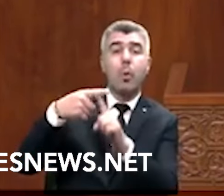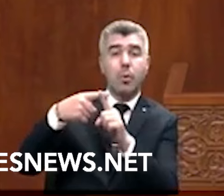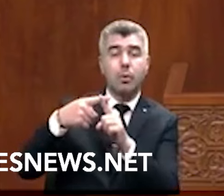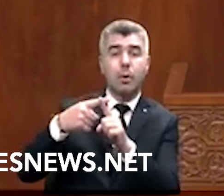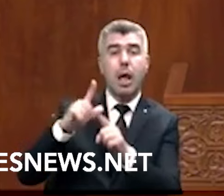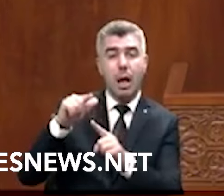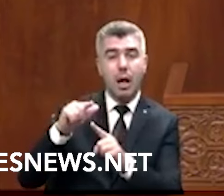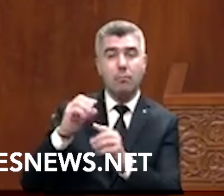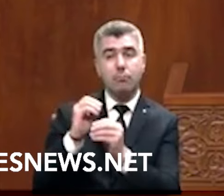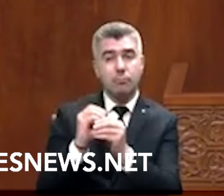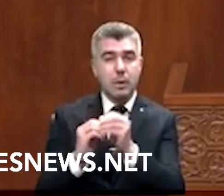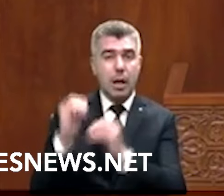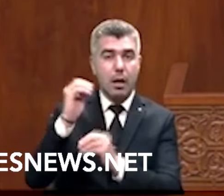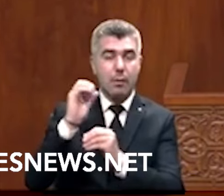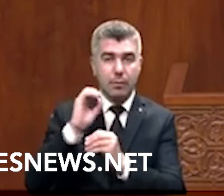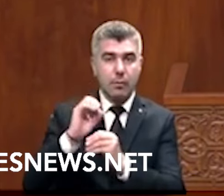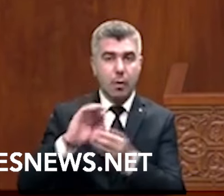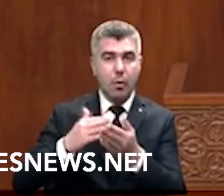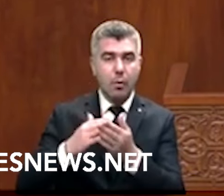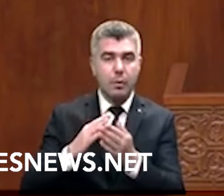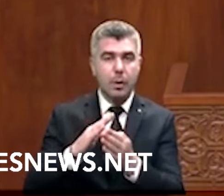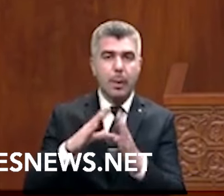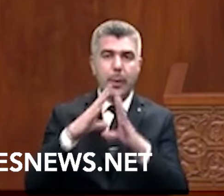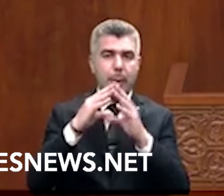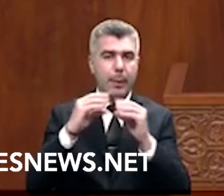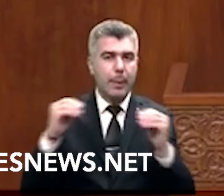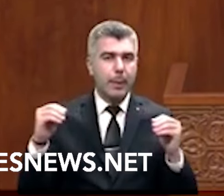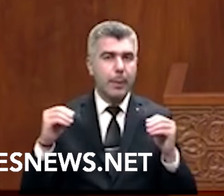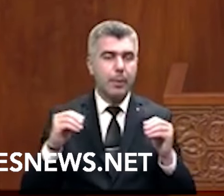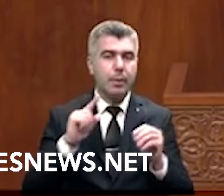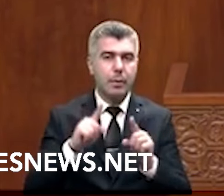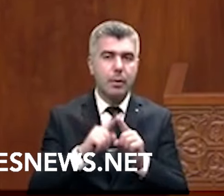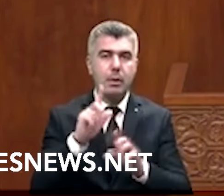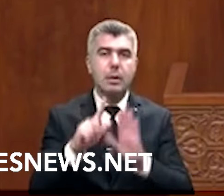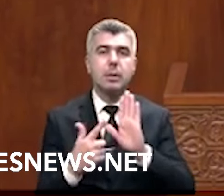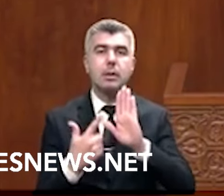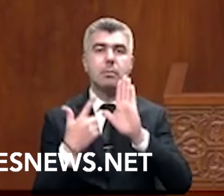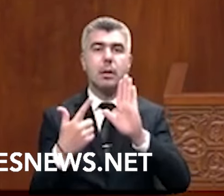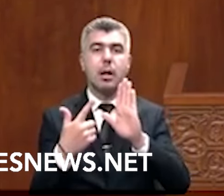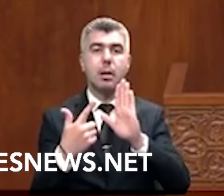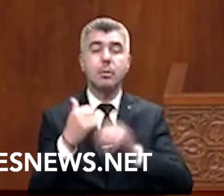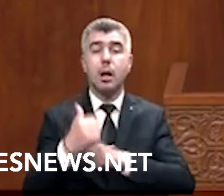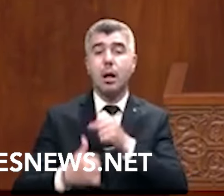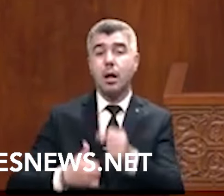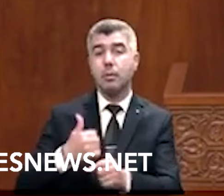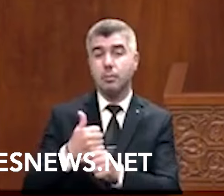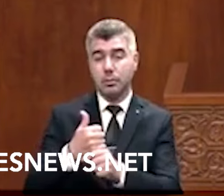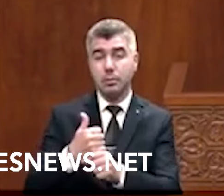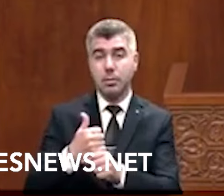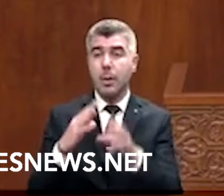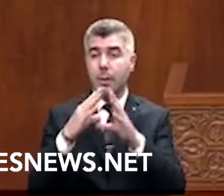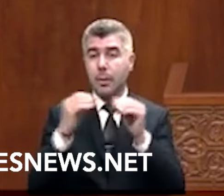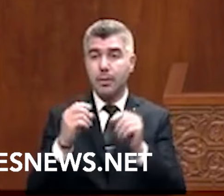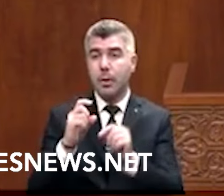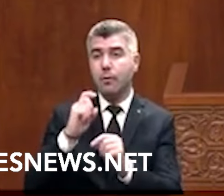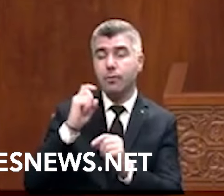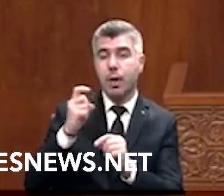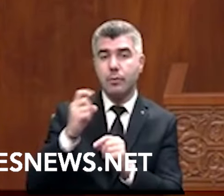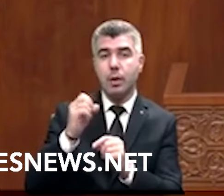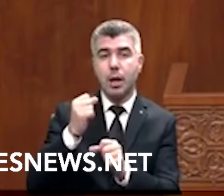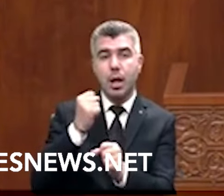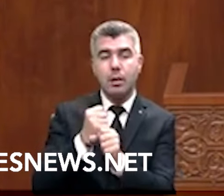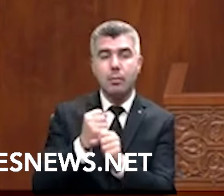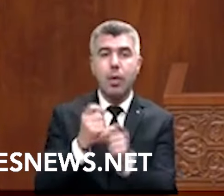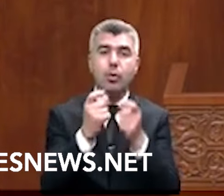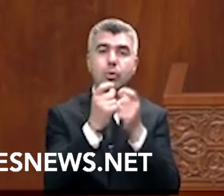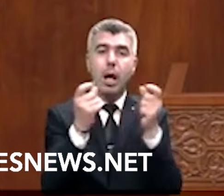وغلاء المعيشه وهو جمود امتد لاكثر من 17 سنه جمود الحد الادنى للاجر بالنسبه للعمال